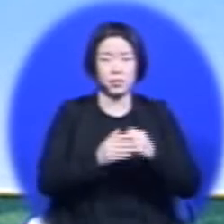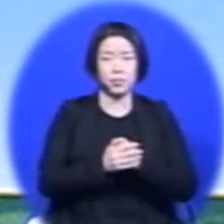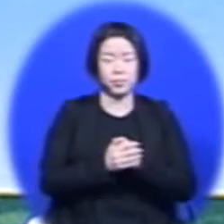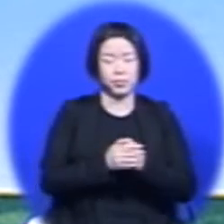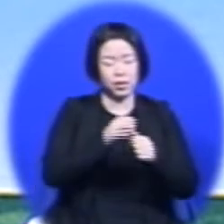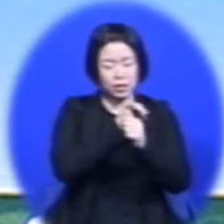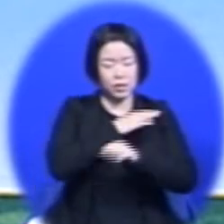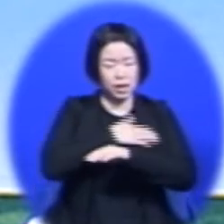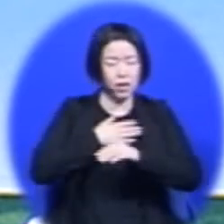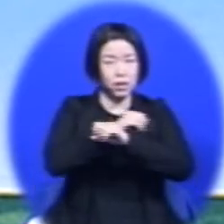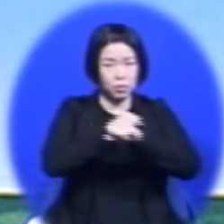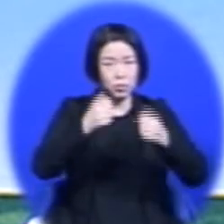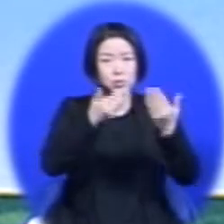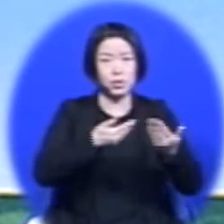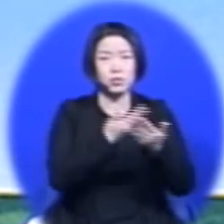용서해 주세요.